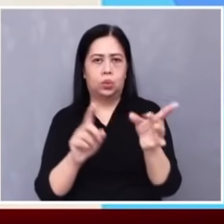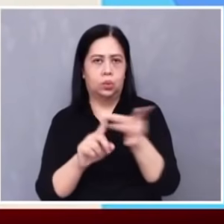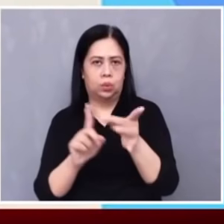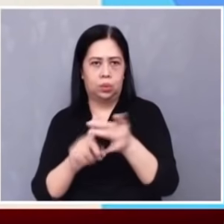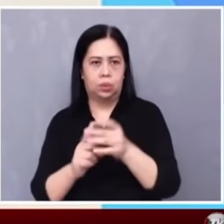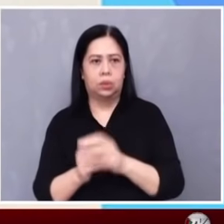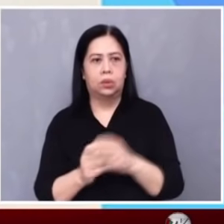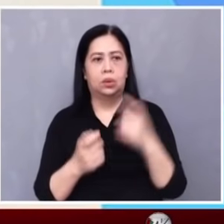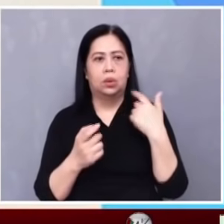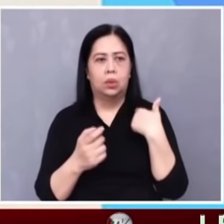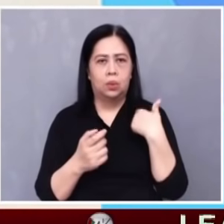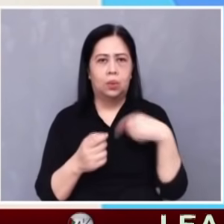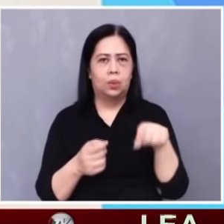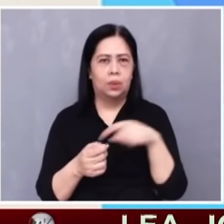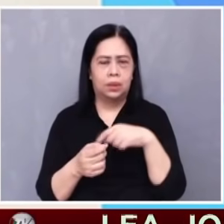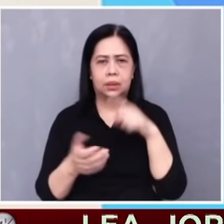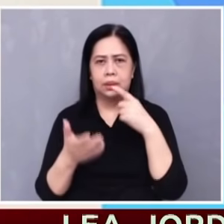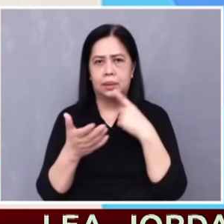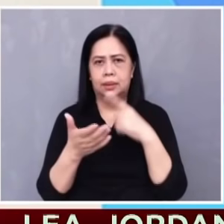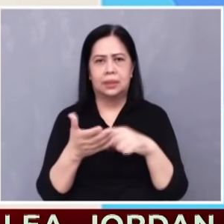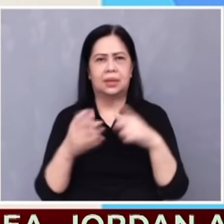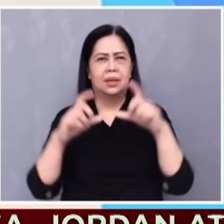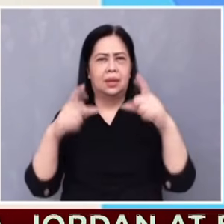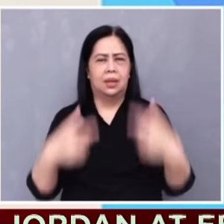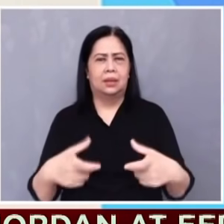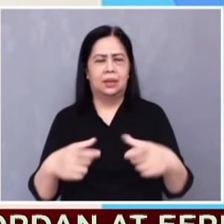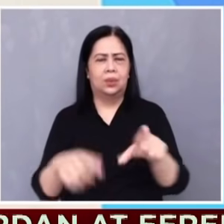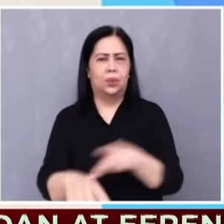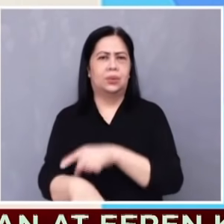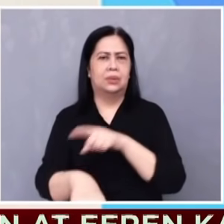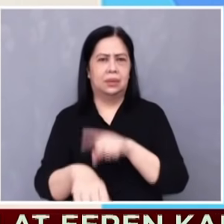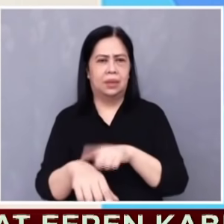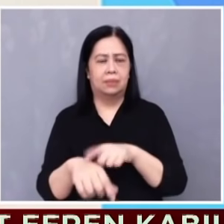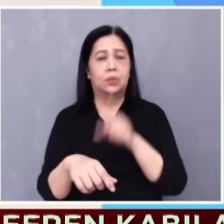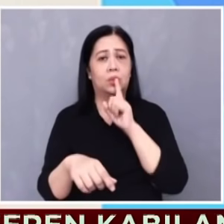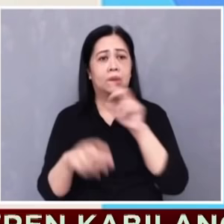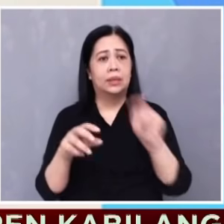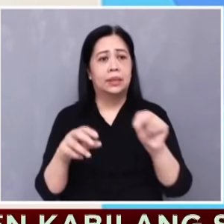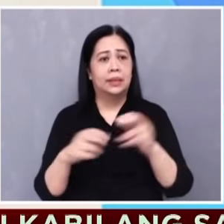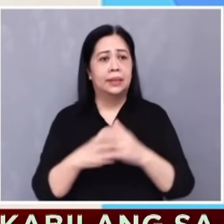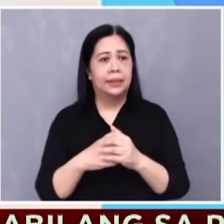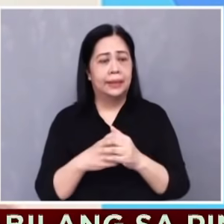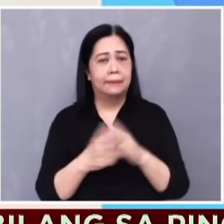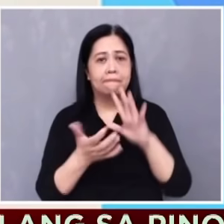this lockdown for so long. Kailangan na ho natin talagang matuto